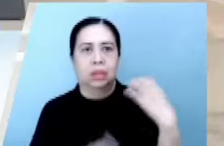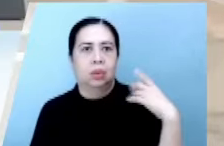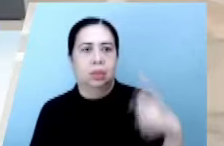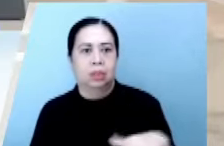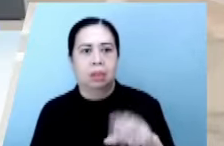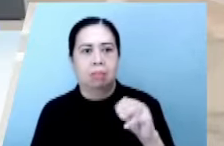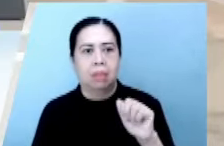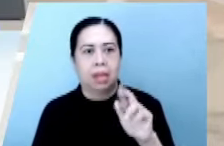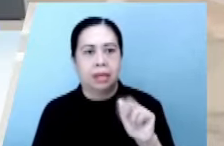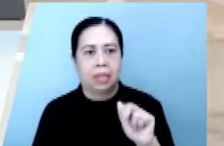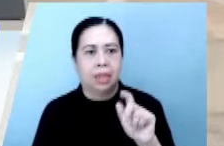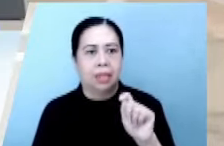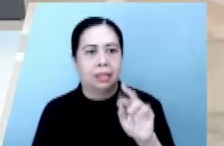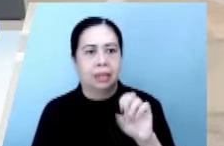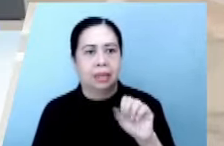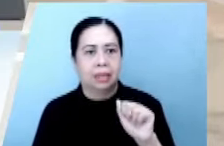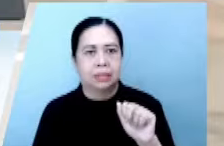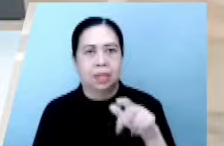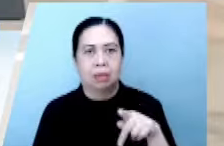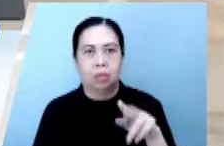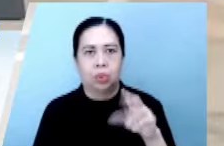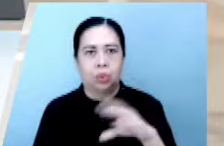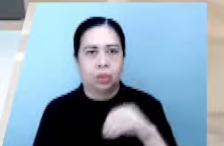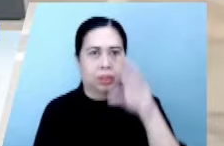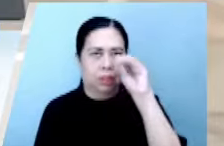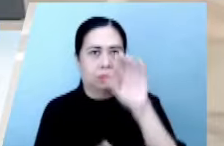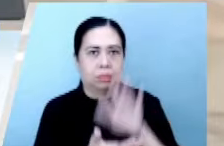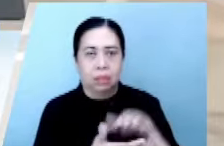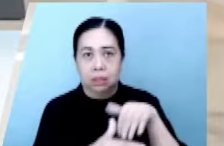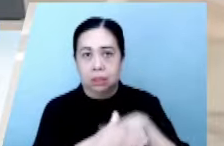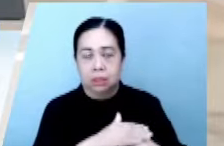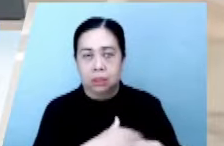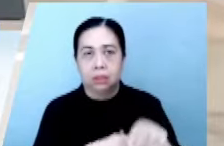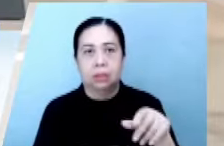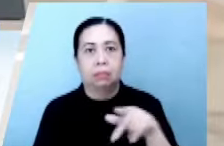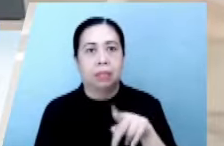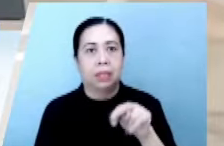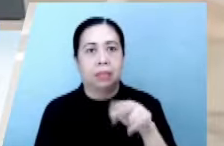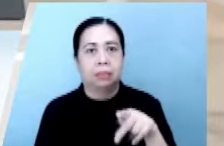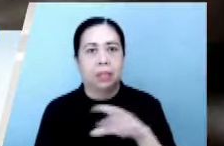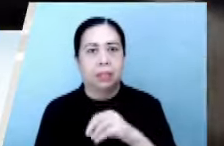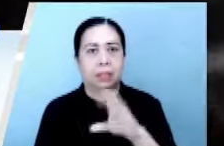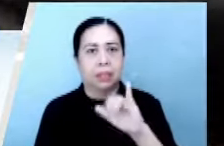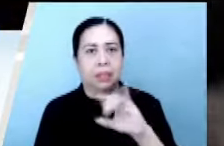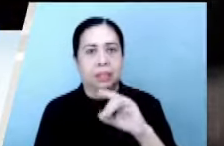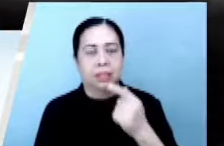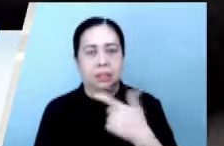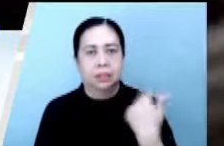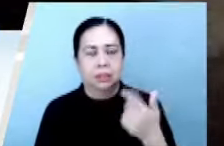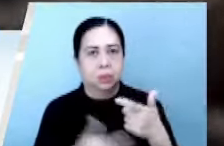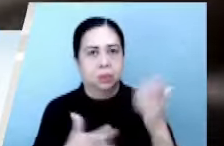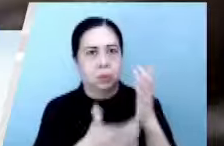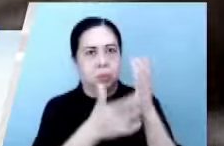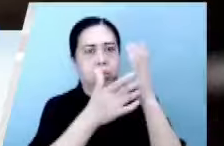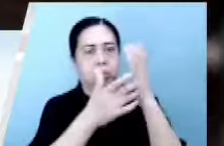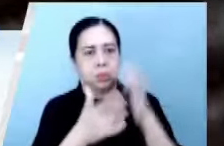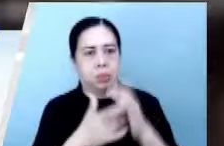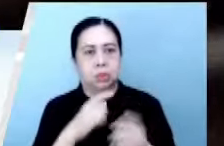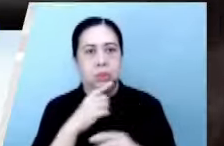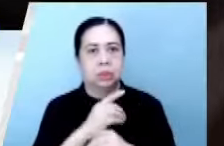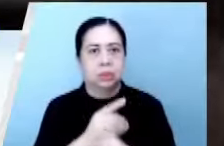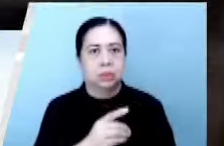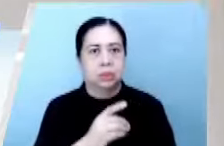Puno at mister nito matapos alakayin ng PNP-CIDG ang kanilang bahay at makitaan ng mga armas. Pero depensa nila, hindi nila